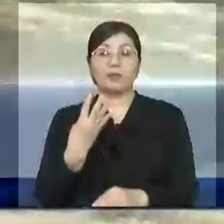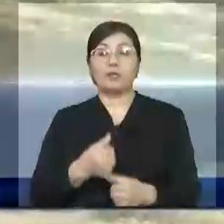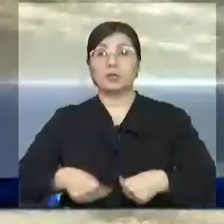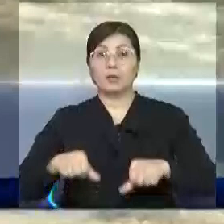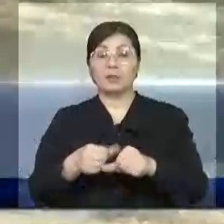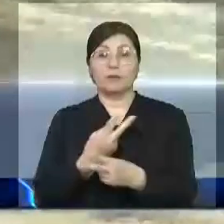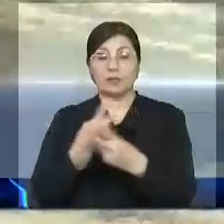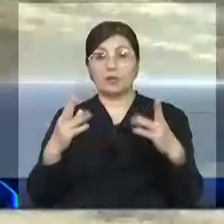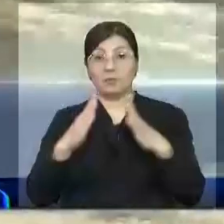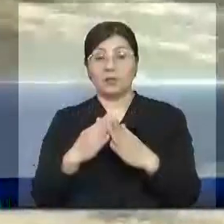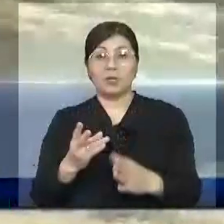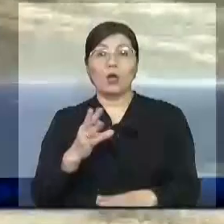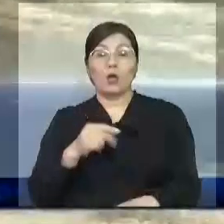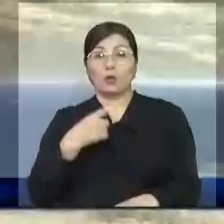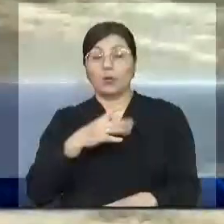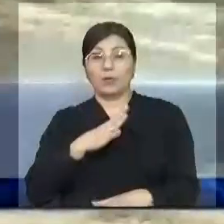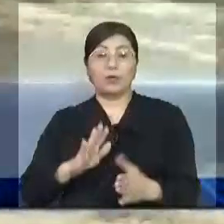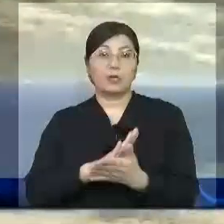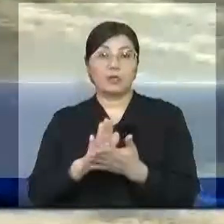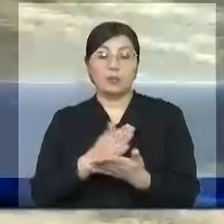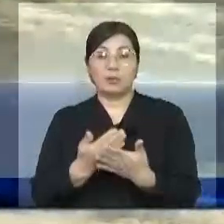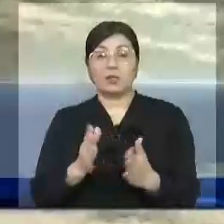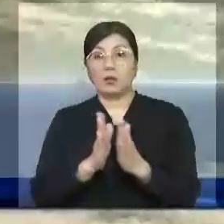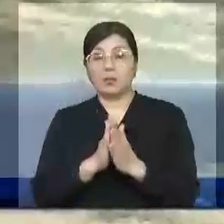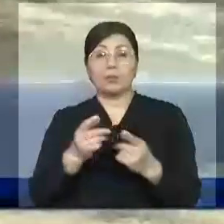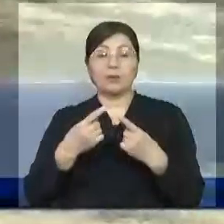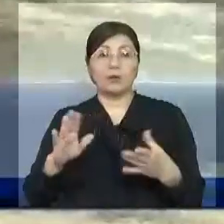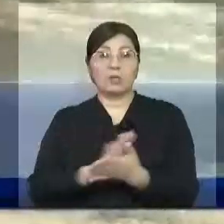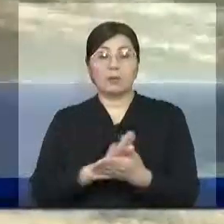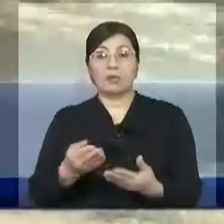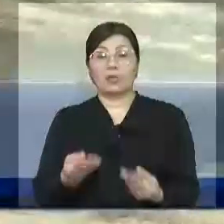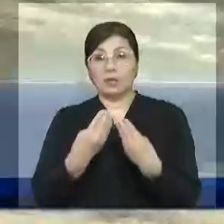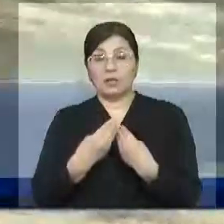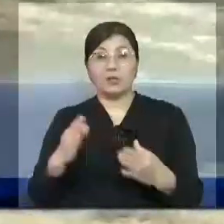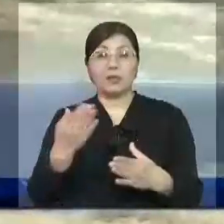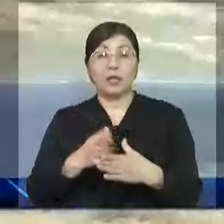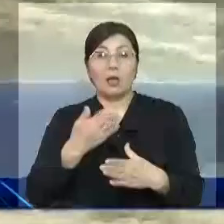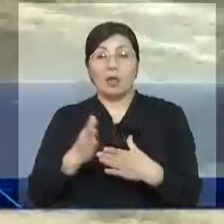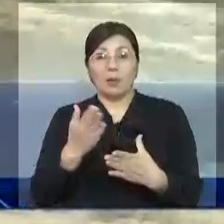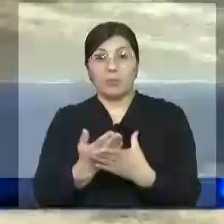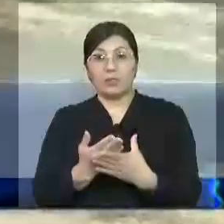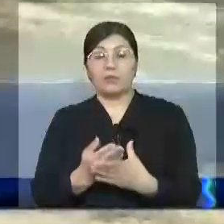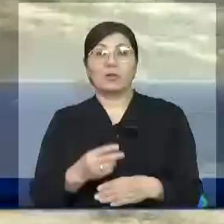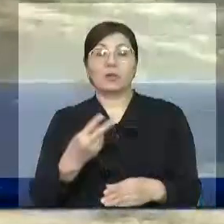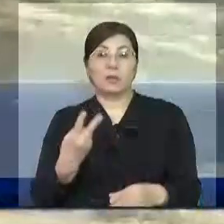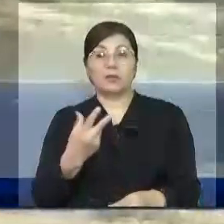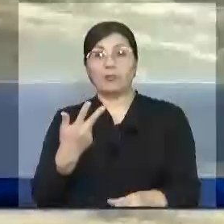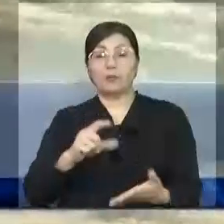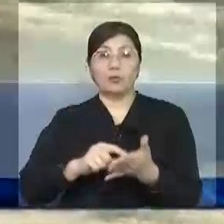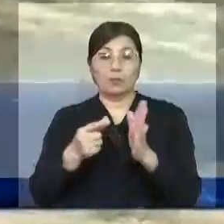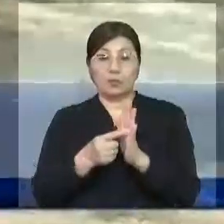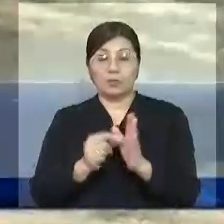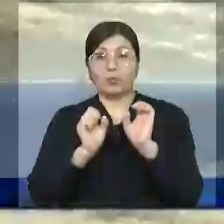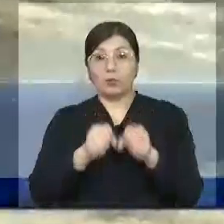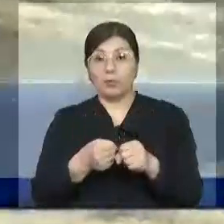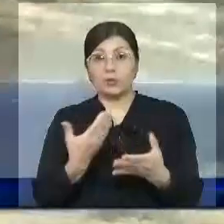комиссии на осмотр дома, однако не говорят ничего. Я не прошу дом бесплатно. Дайте нам ипотеку в благоустроенном районе. Неважно, двух- или